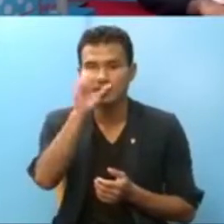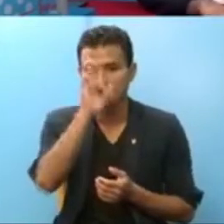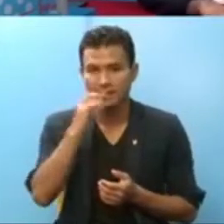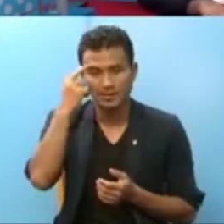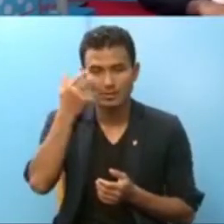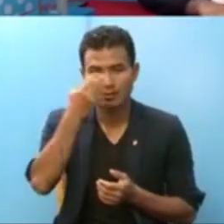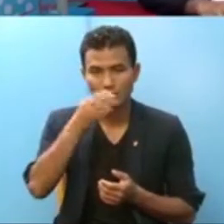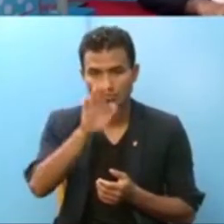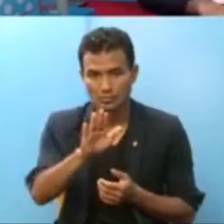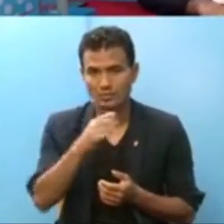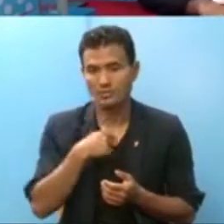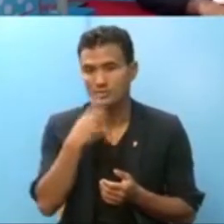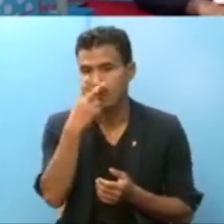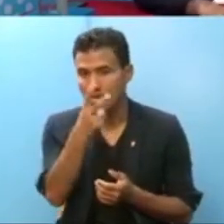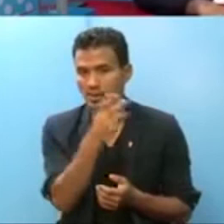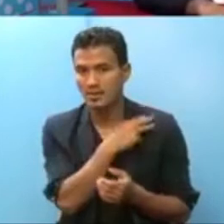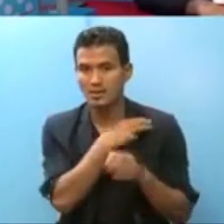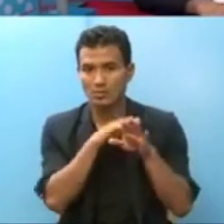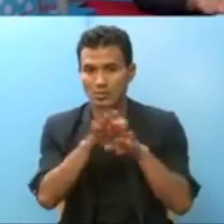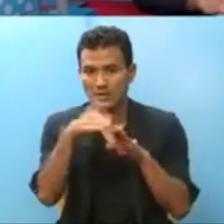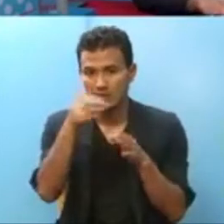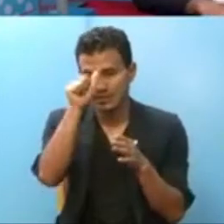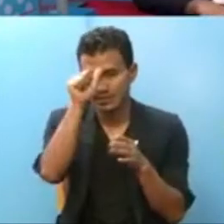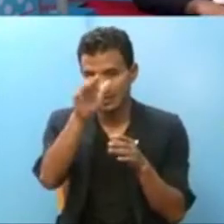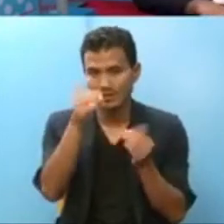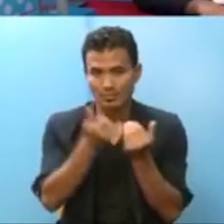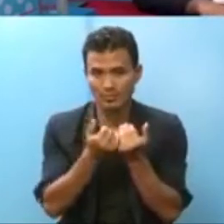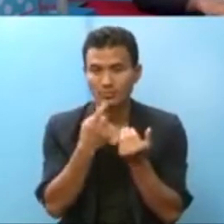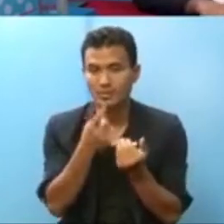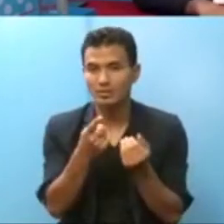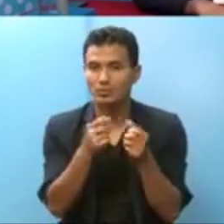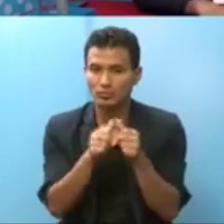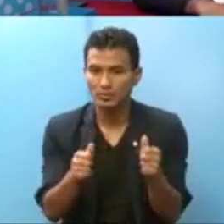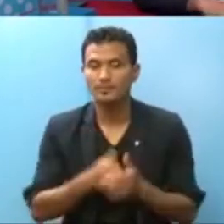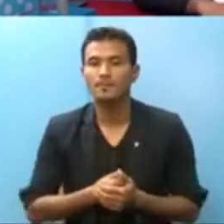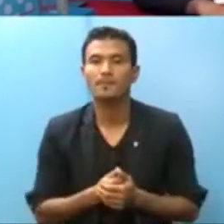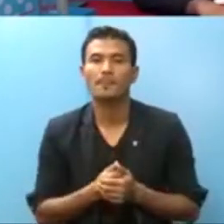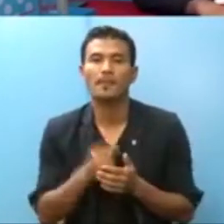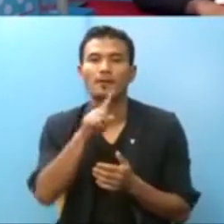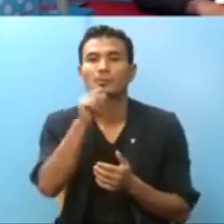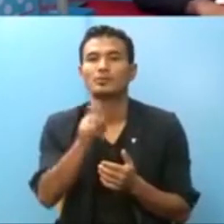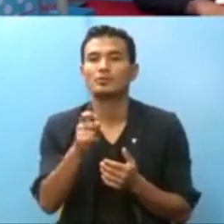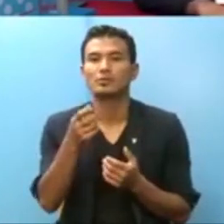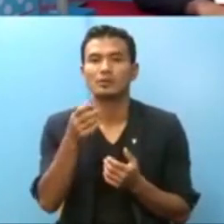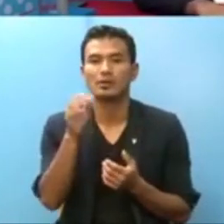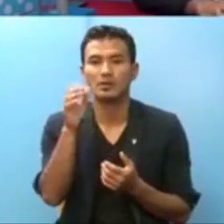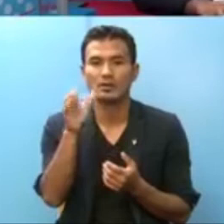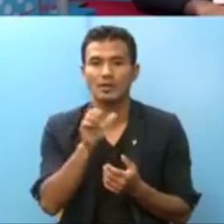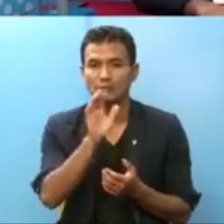उन्हों छा इना आमरो दर्शक्षरोता अरुल्लाई चेहीं जानकारी होस पन्ने इसाबले आमिले यो प्रस्णा यालियर आयका छुम